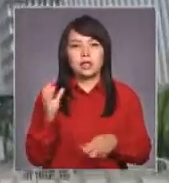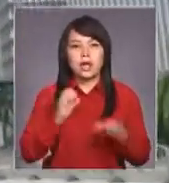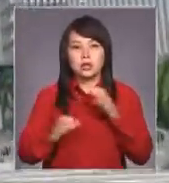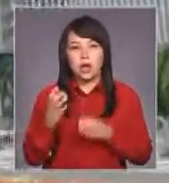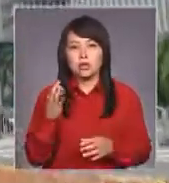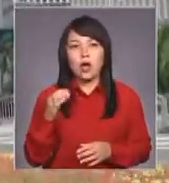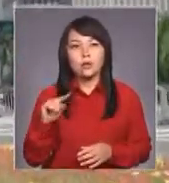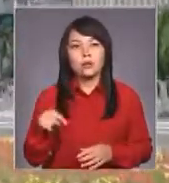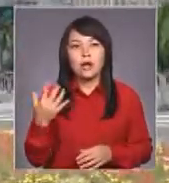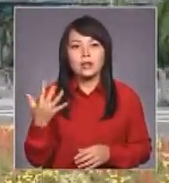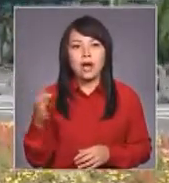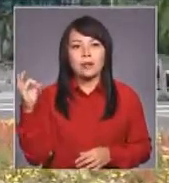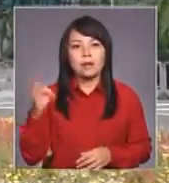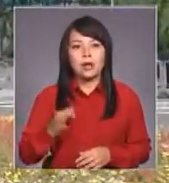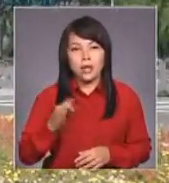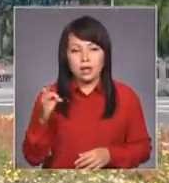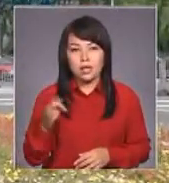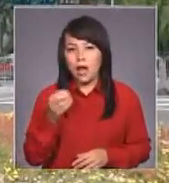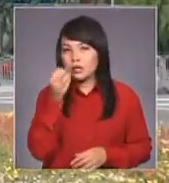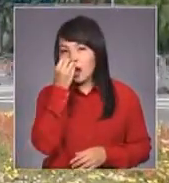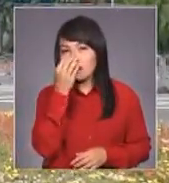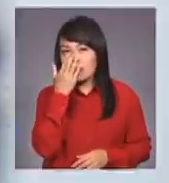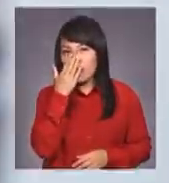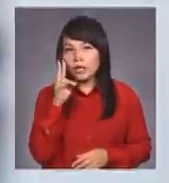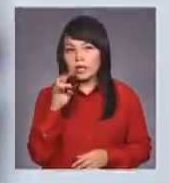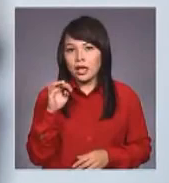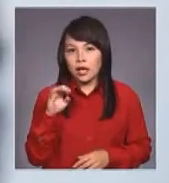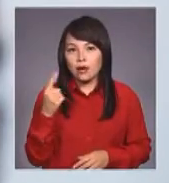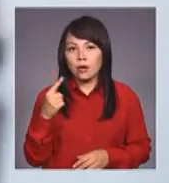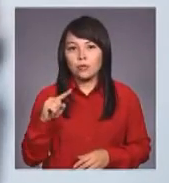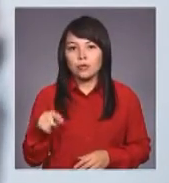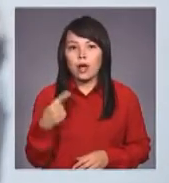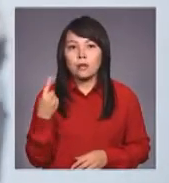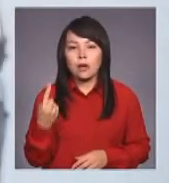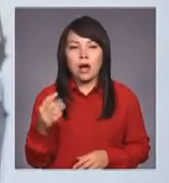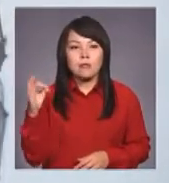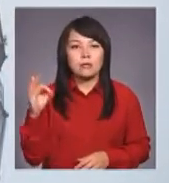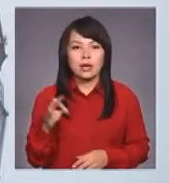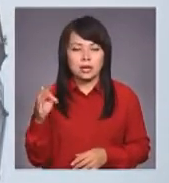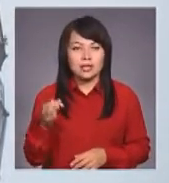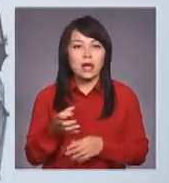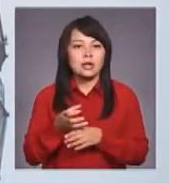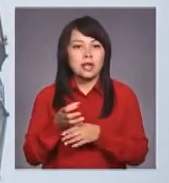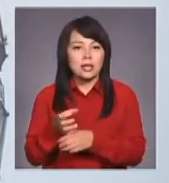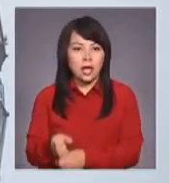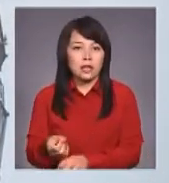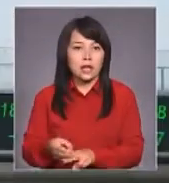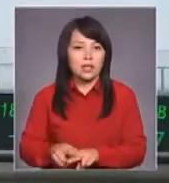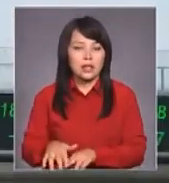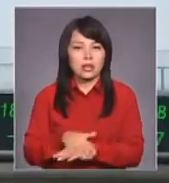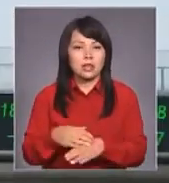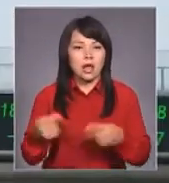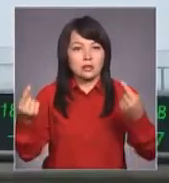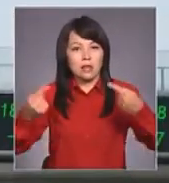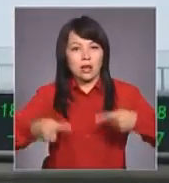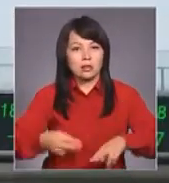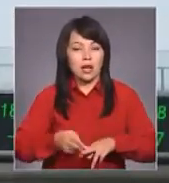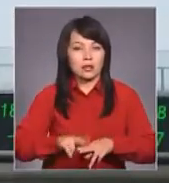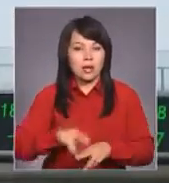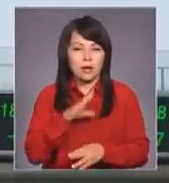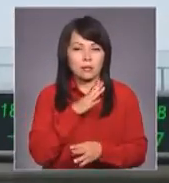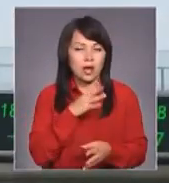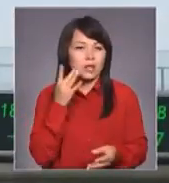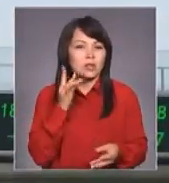көрсеткіштер 0.5%-ға, жапондық Никей 1.1%-ға азайды. Қор нарығындағы жағдайды тұрақтандыру